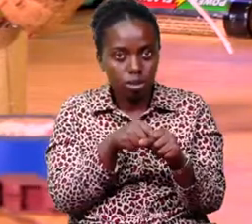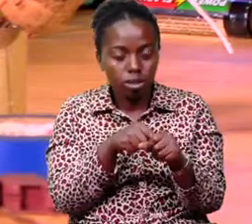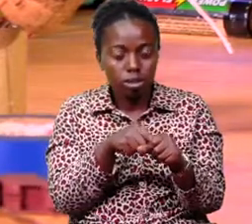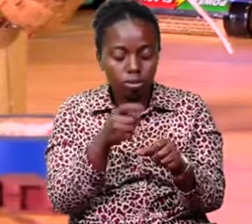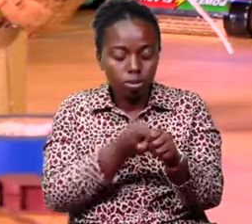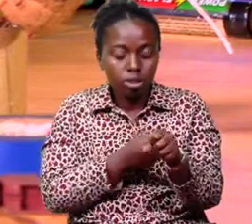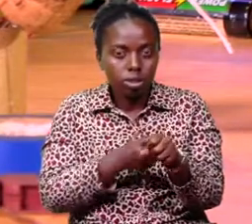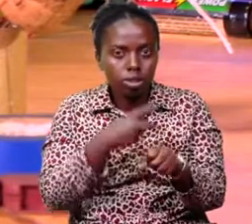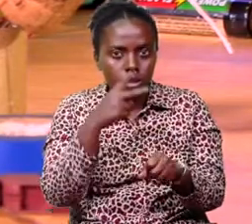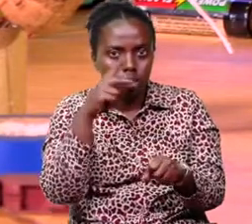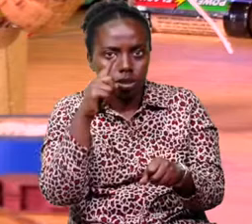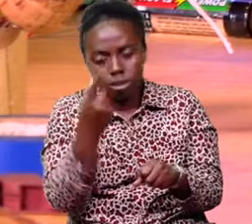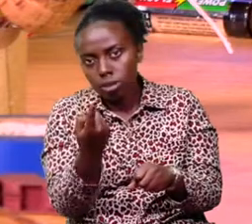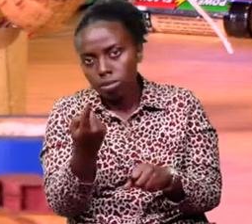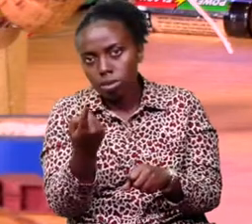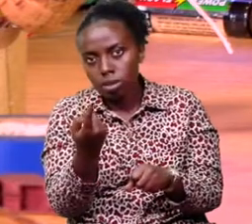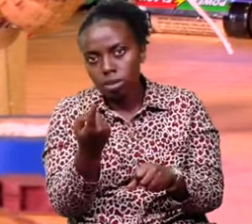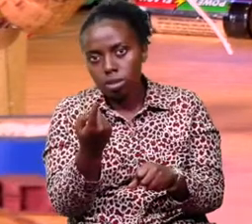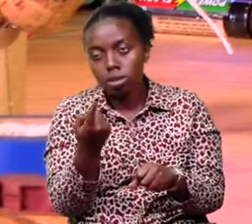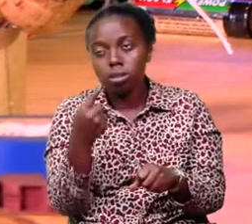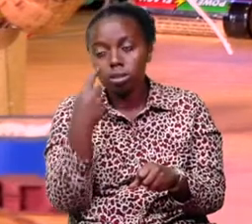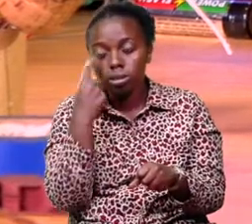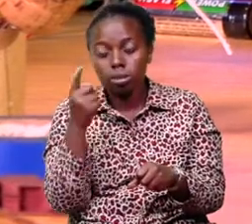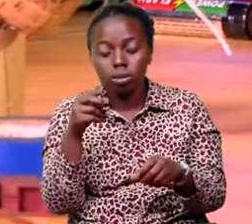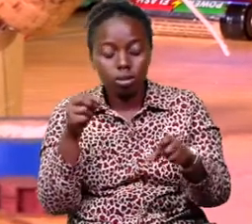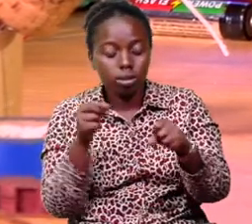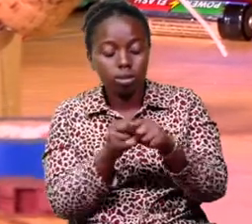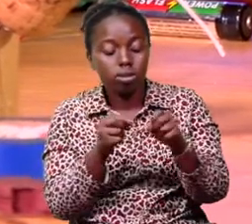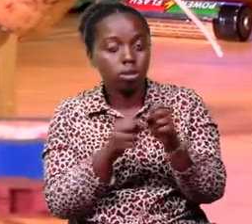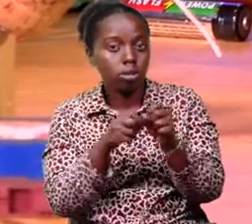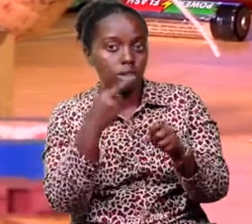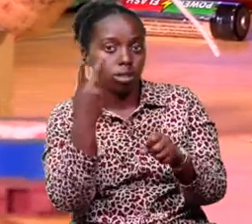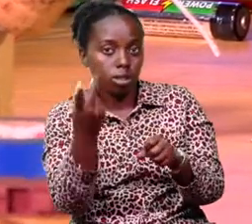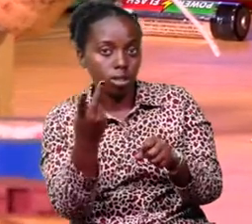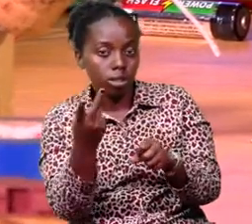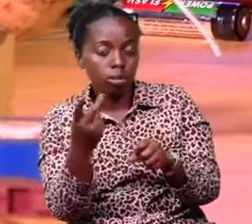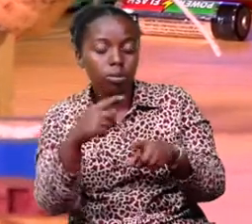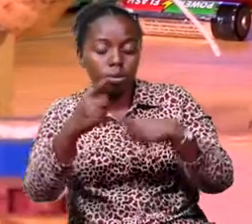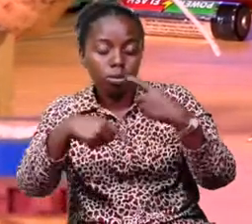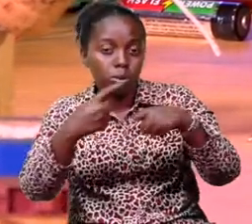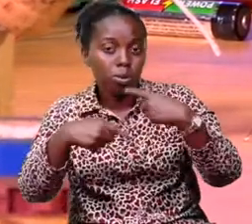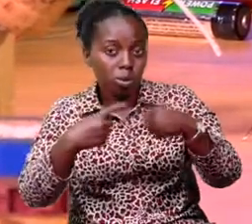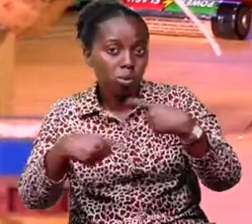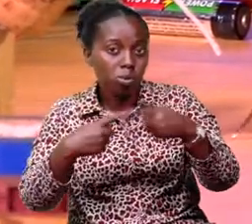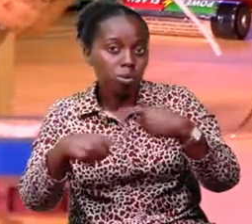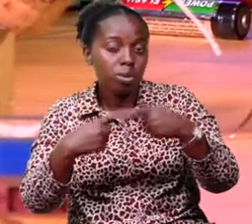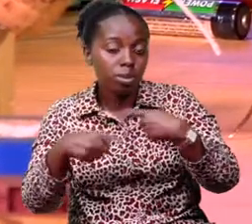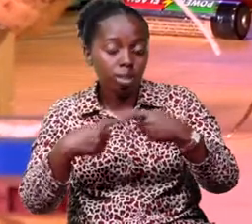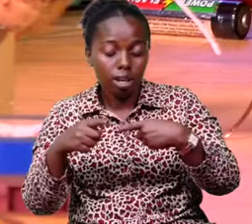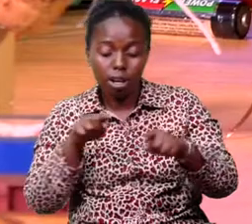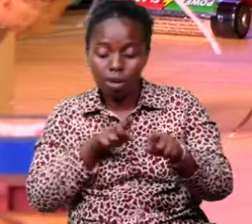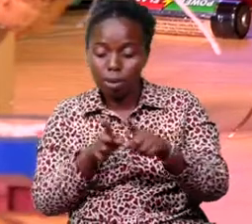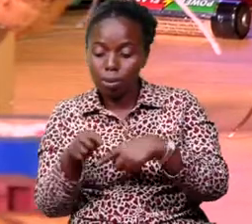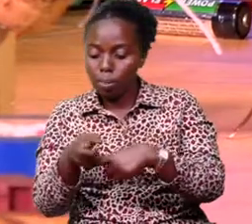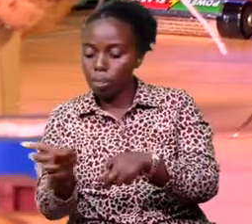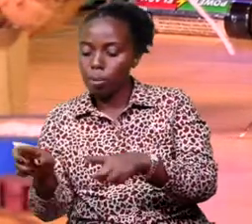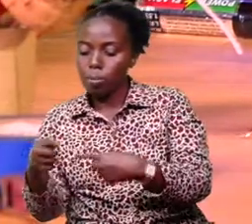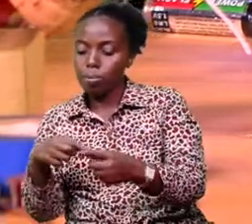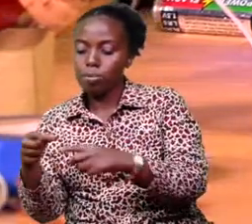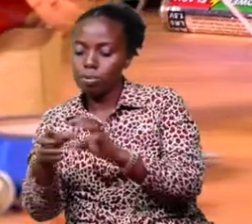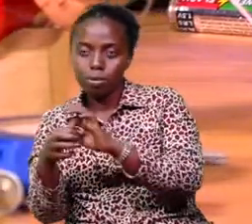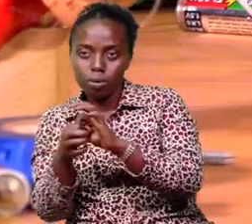cya mbere hakurikiraho umuringa ujya mu kirayi cya kabiri bikomeza gutyo bigenda bihererekanya